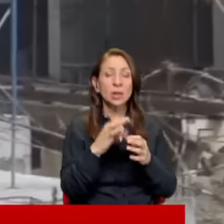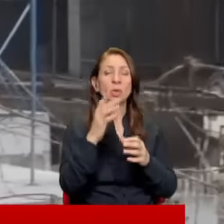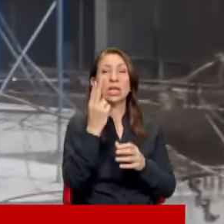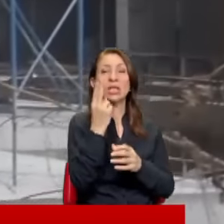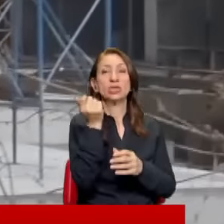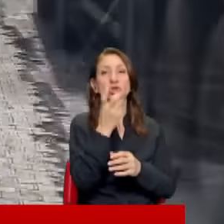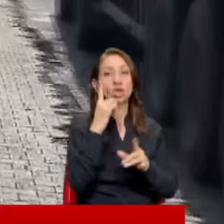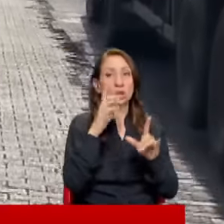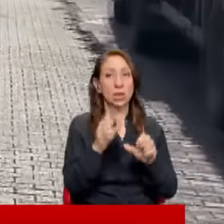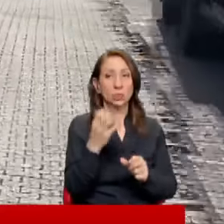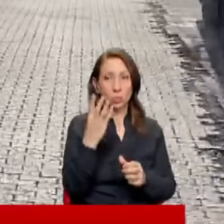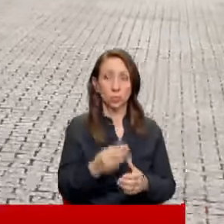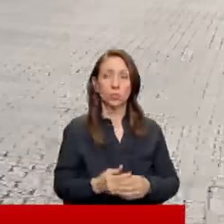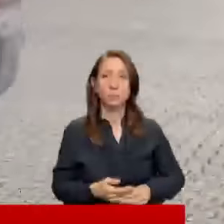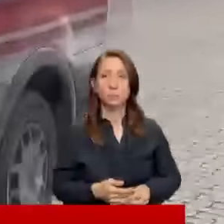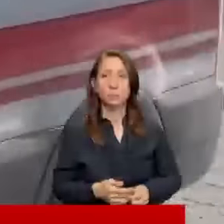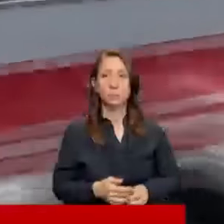gözaltına